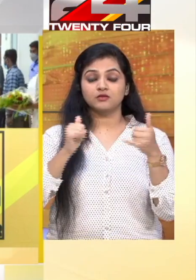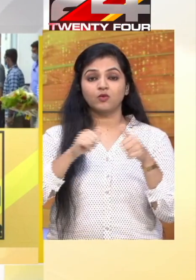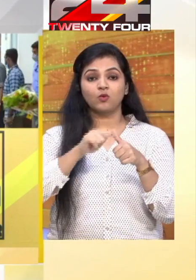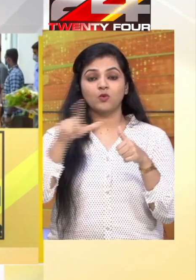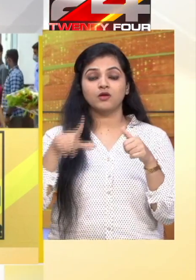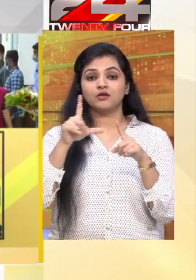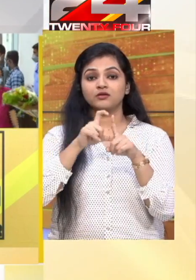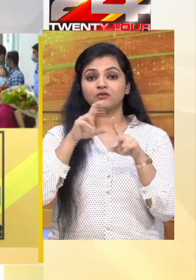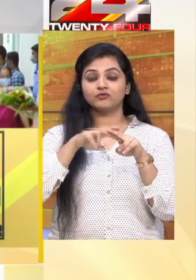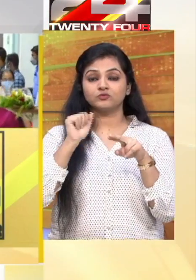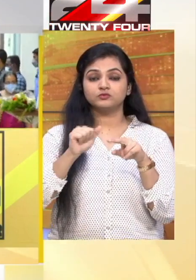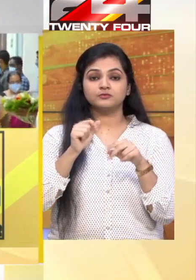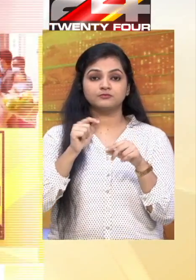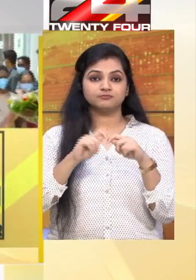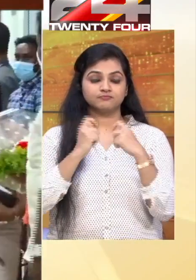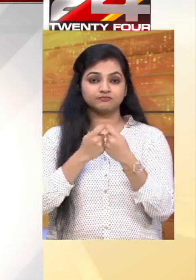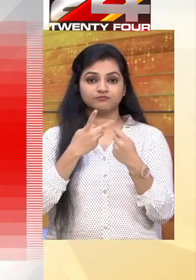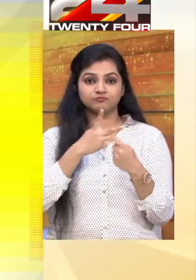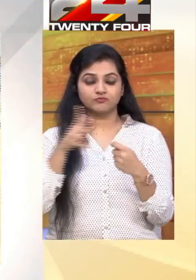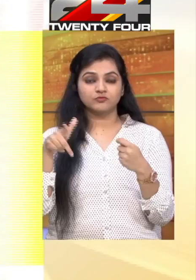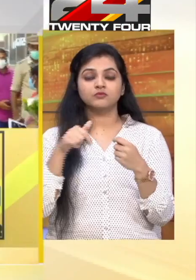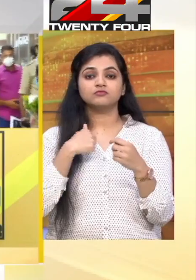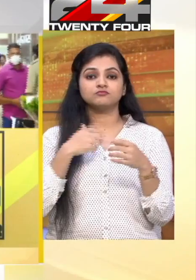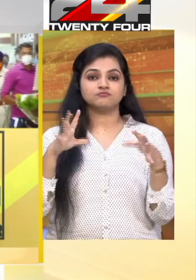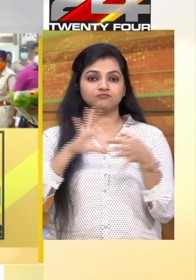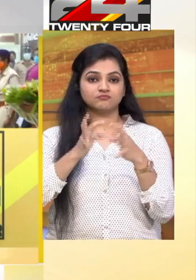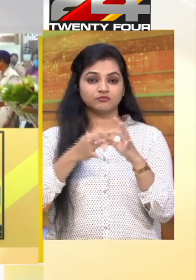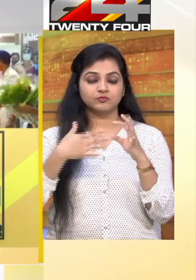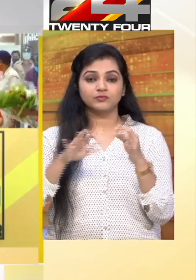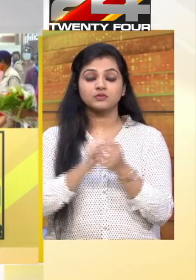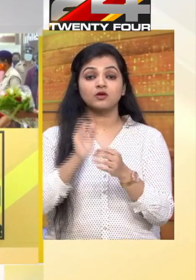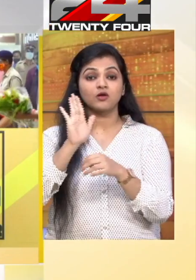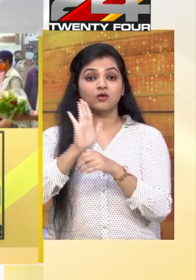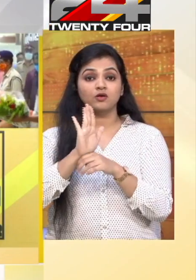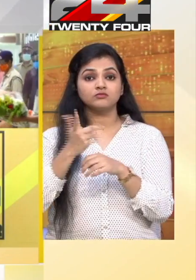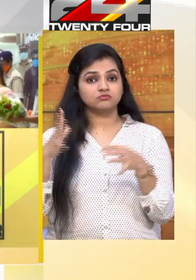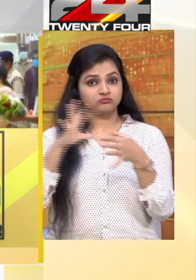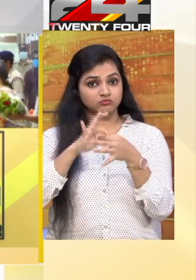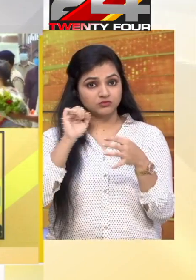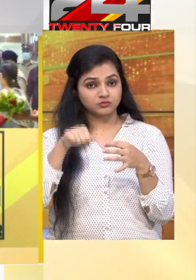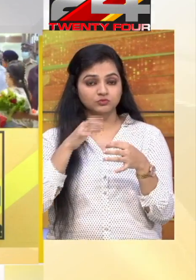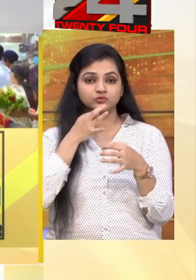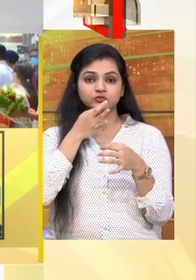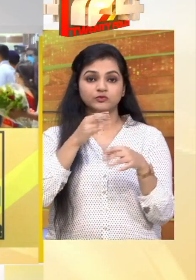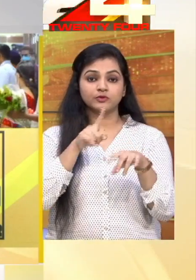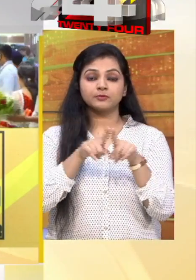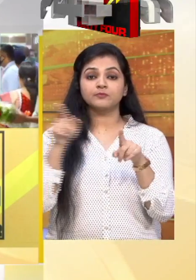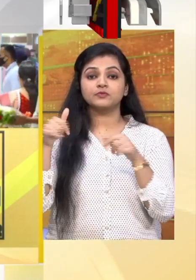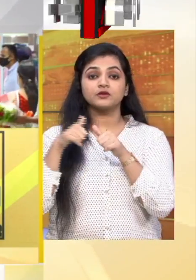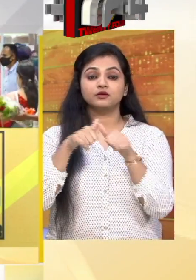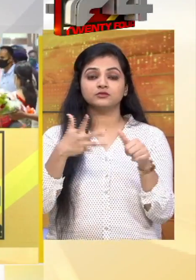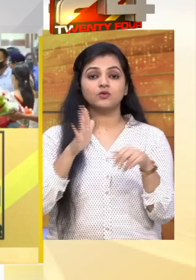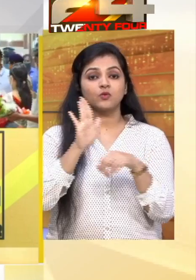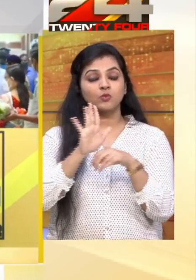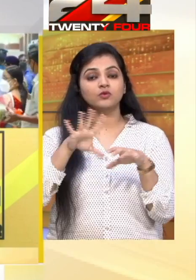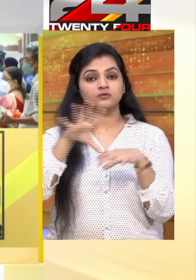ഇടത് ജനാധിപത്യ പാർട്ടികളുടെയും സഹകരണം പാർട്ടി തേടും. കോൺഗ്രസിന്റെ കാര്യം എടുത്തു ചോദിച്ചപ്പോഴും അദ്ദേഹം വിശദീകരിച്ചത് കോൺഗ്രസ്